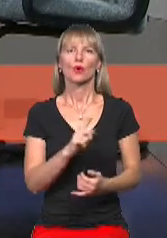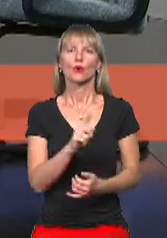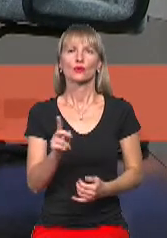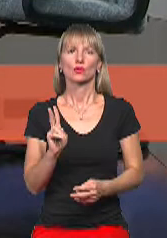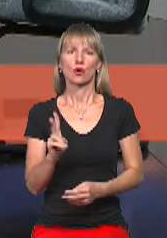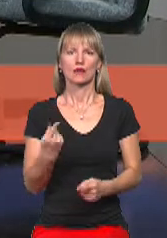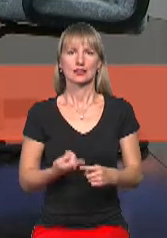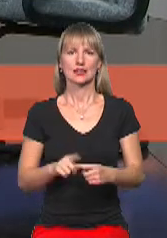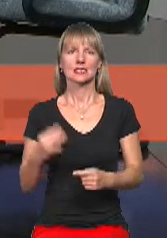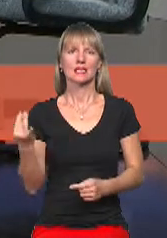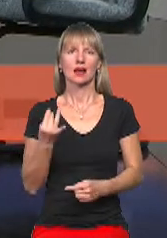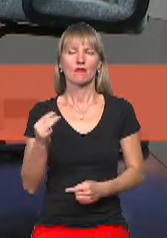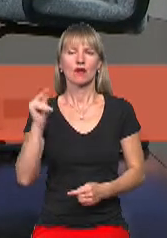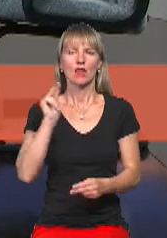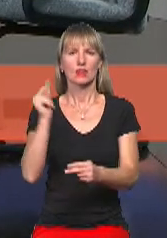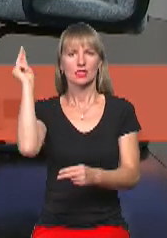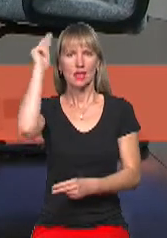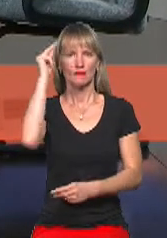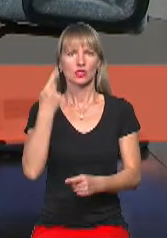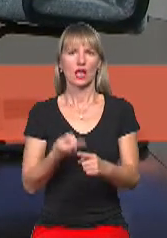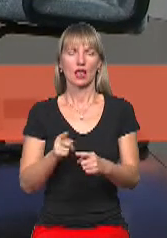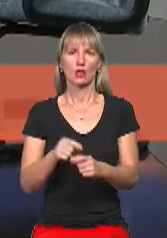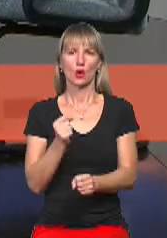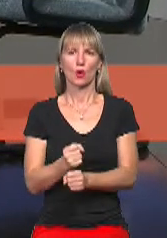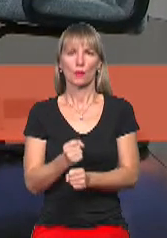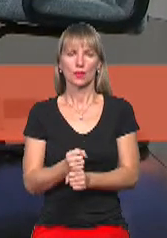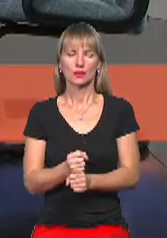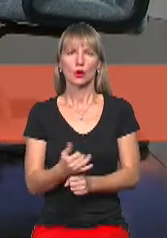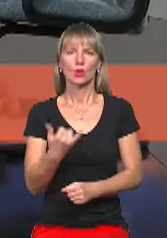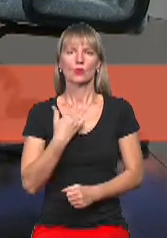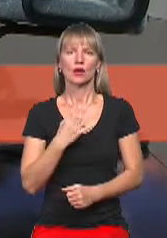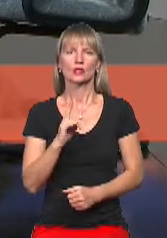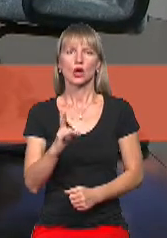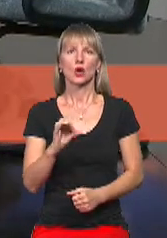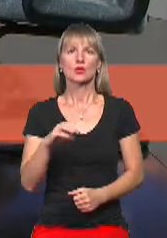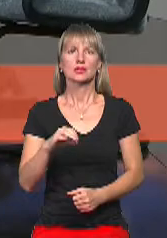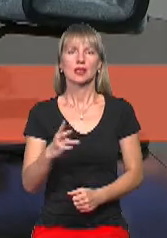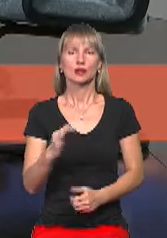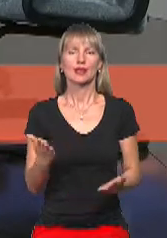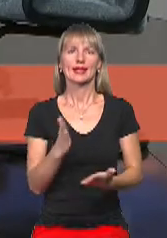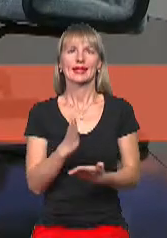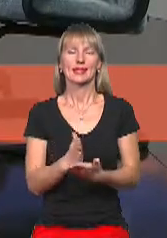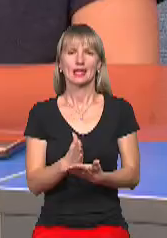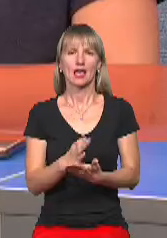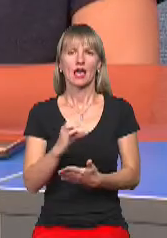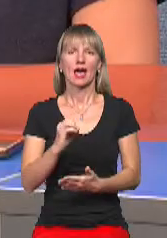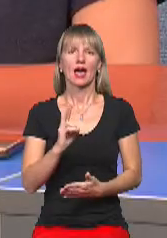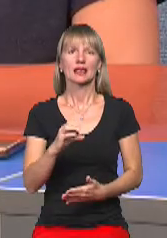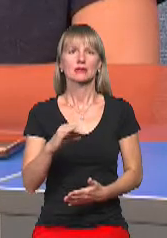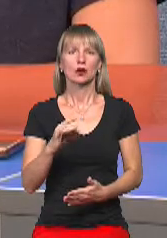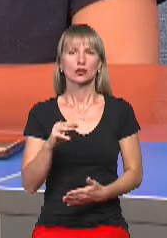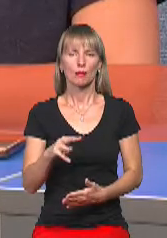кого це зацікавило, навчають це робити. А у нас тут Олександр Костенко, який є експертом з